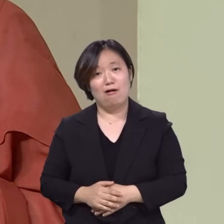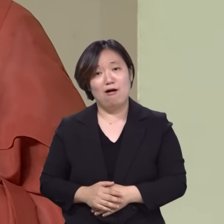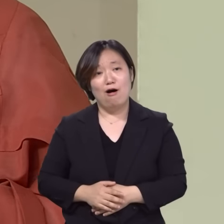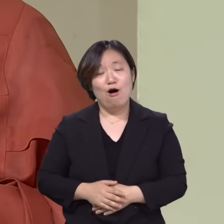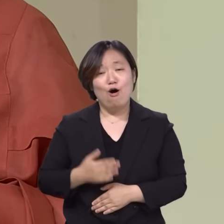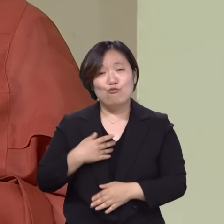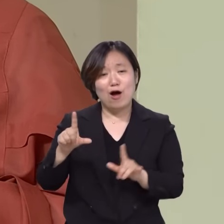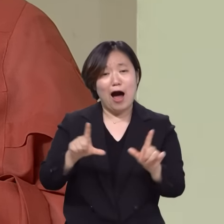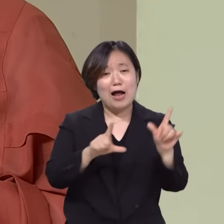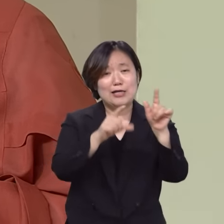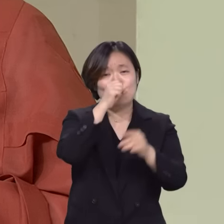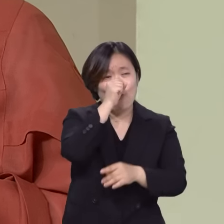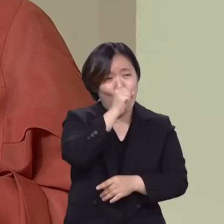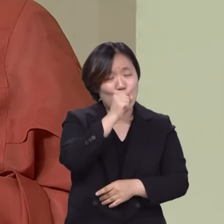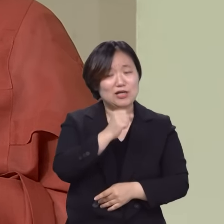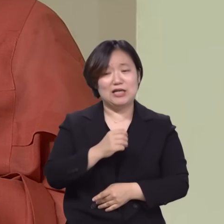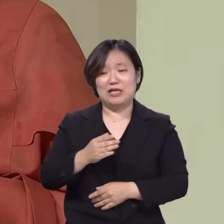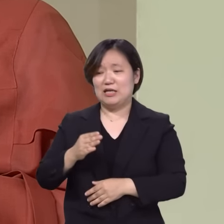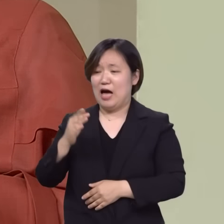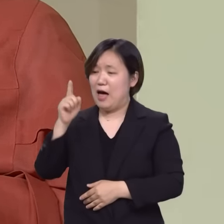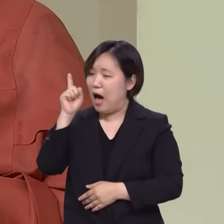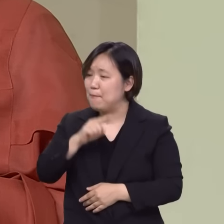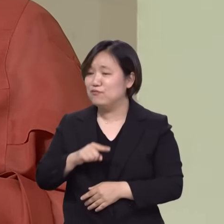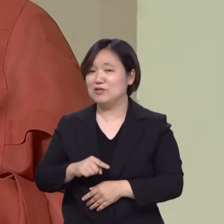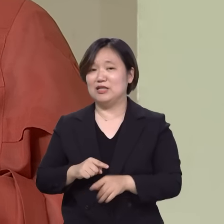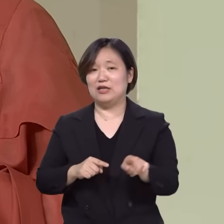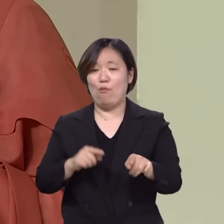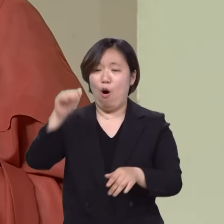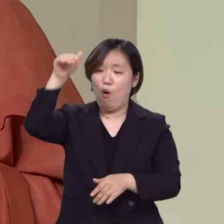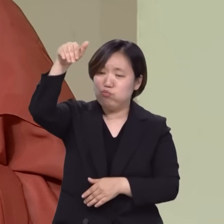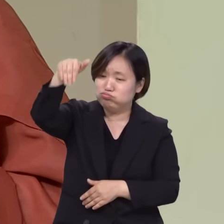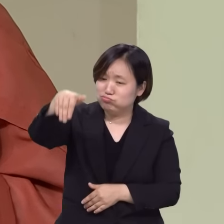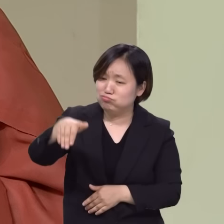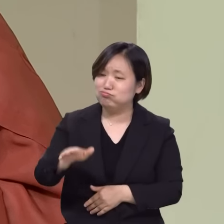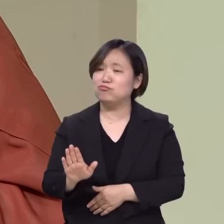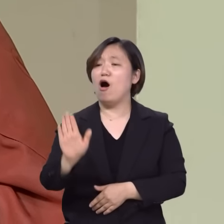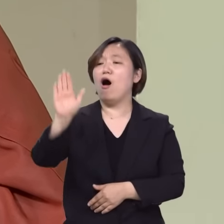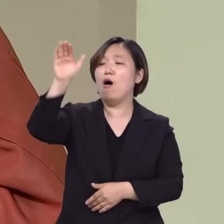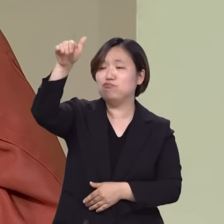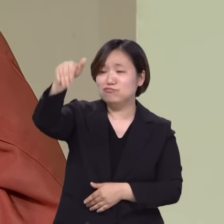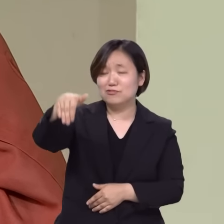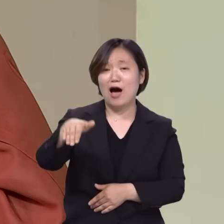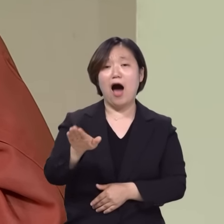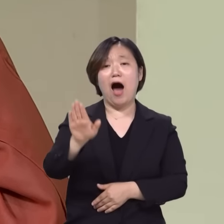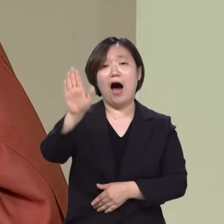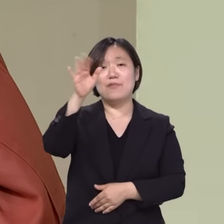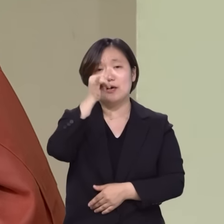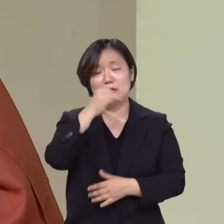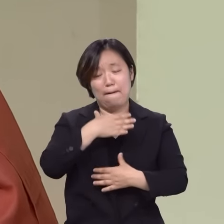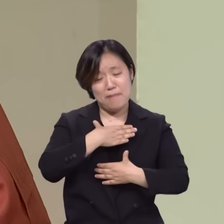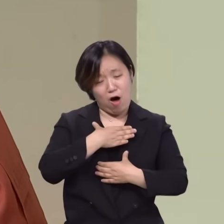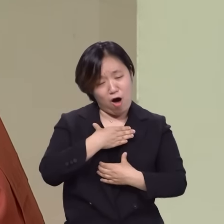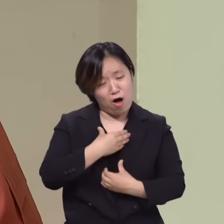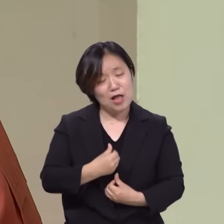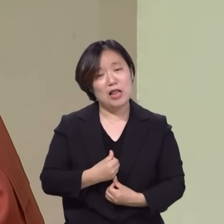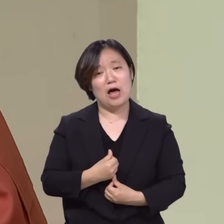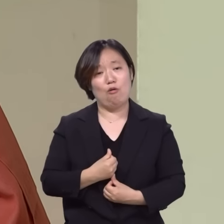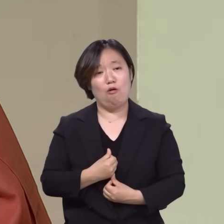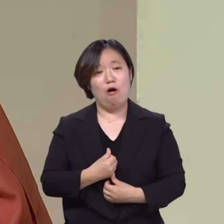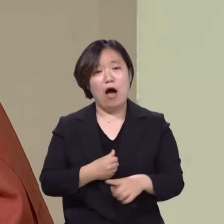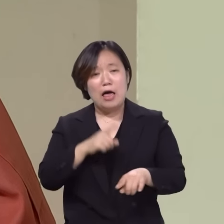있고 내리막길도 있고 또 평탄한 길이 있다가 또 가시박 길을 펼쳐 줄 때도 있고